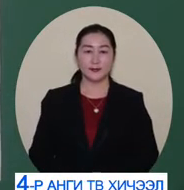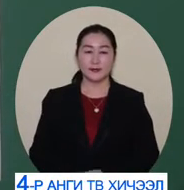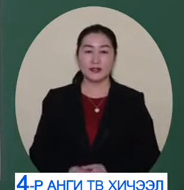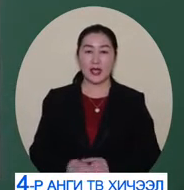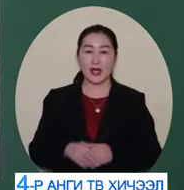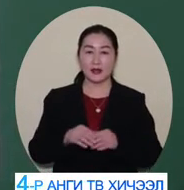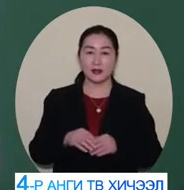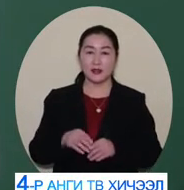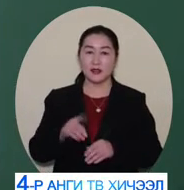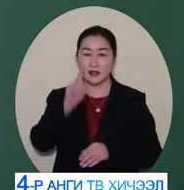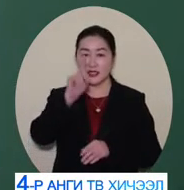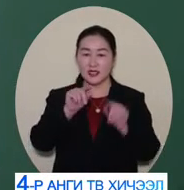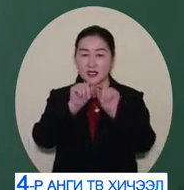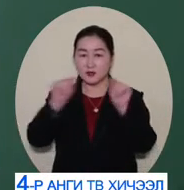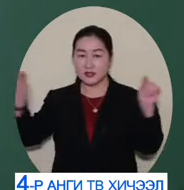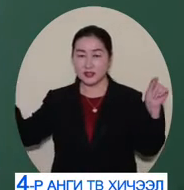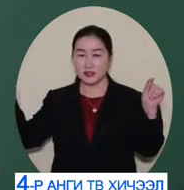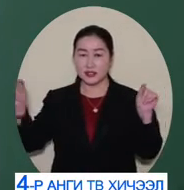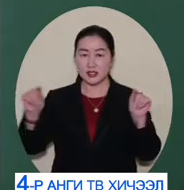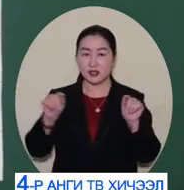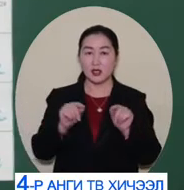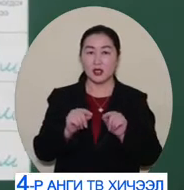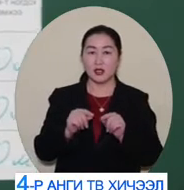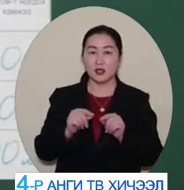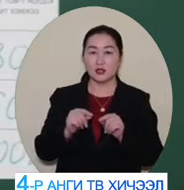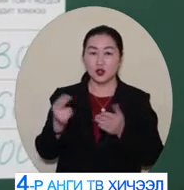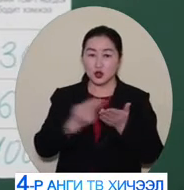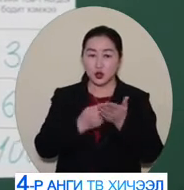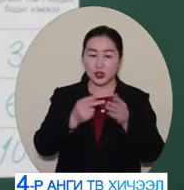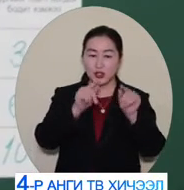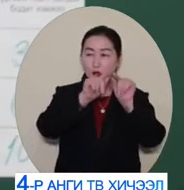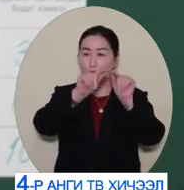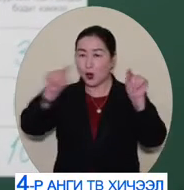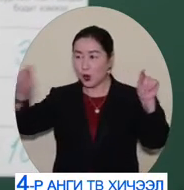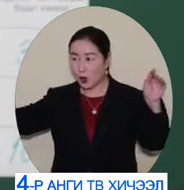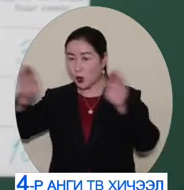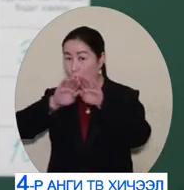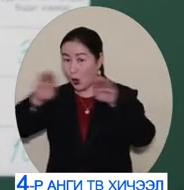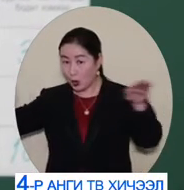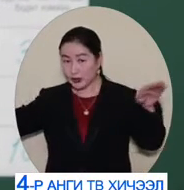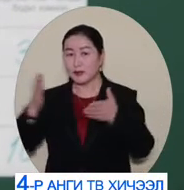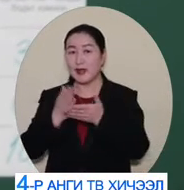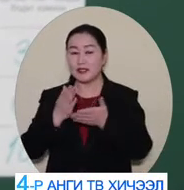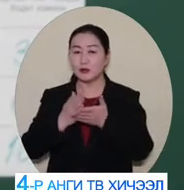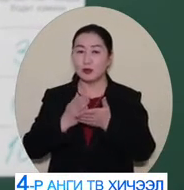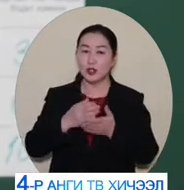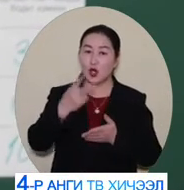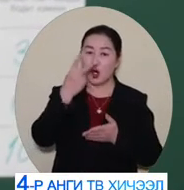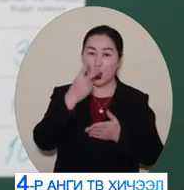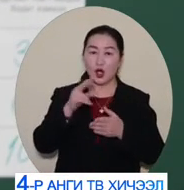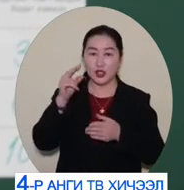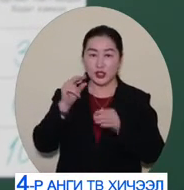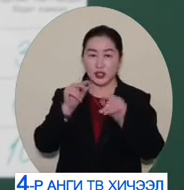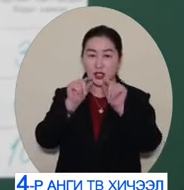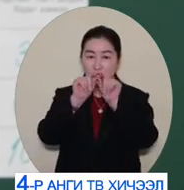ийм аргыг ашигладаг. За энэ бол одоо газрын зураг дээр тий хотуудын хоорондох зам, зай